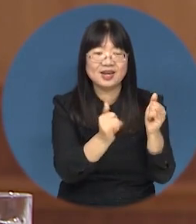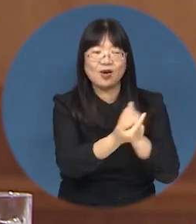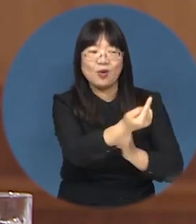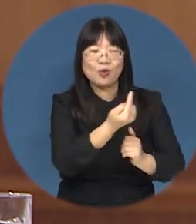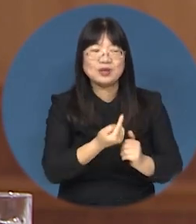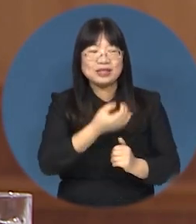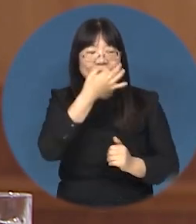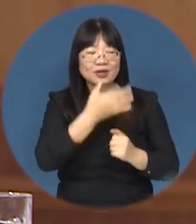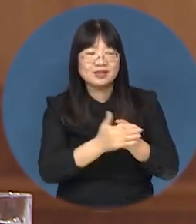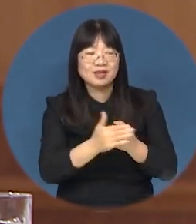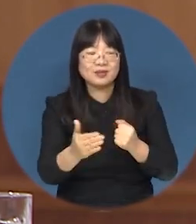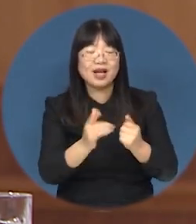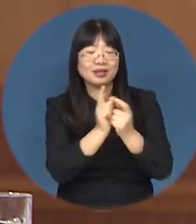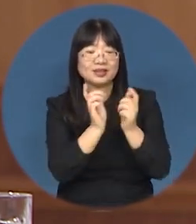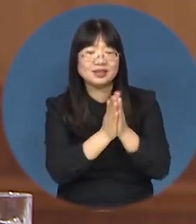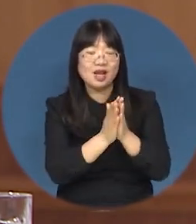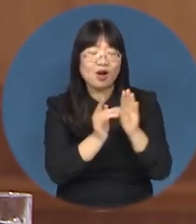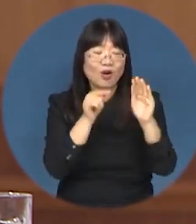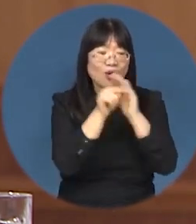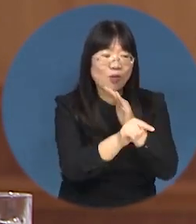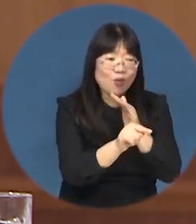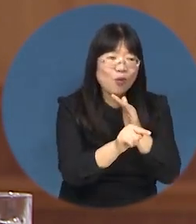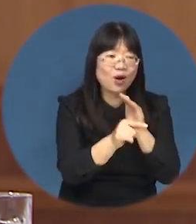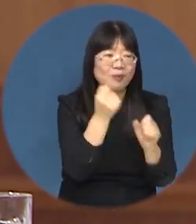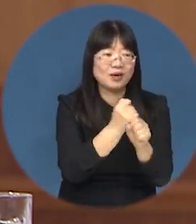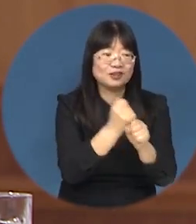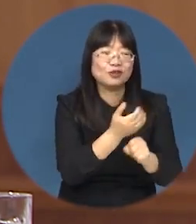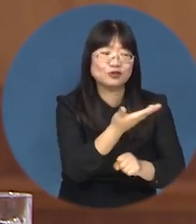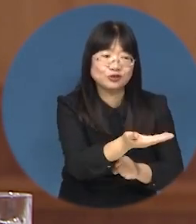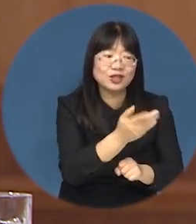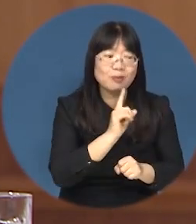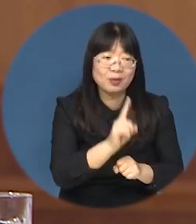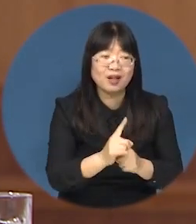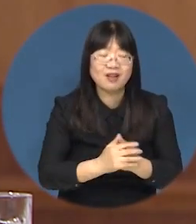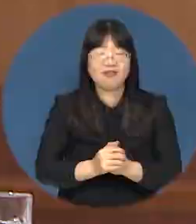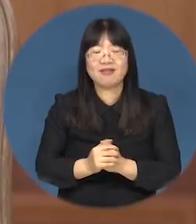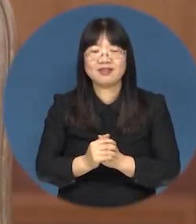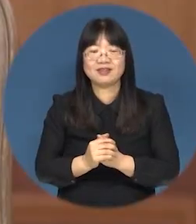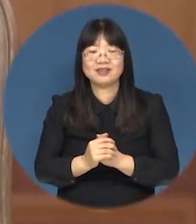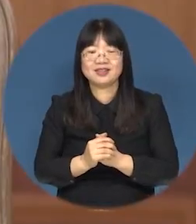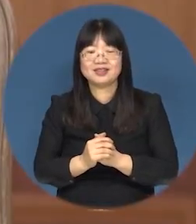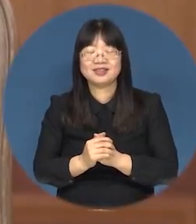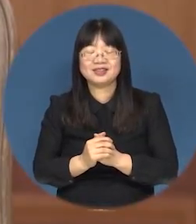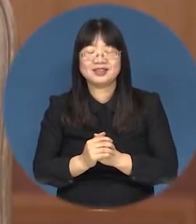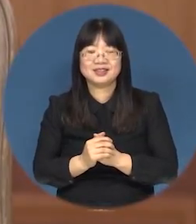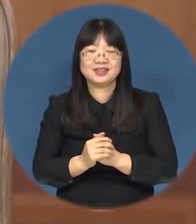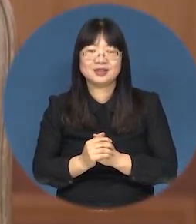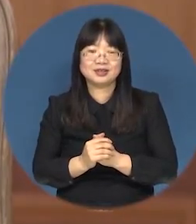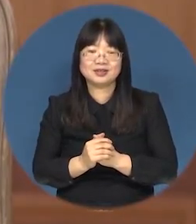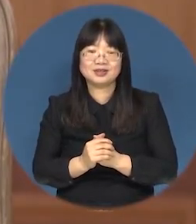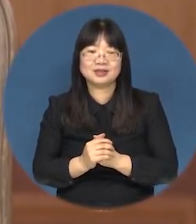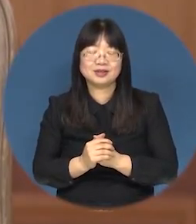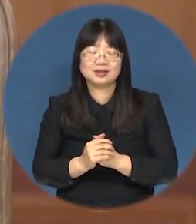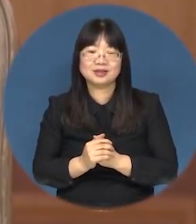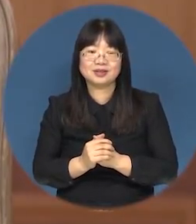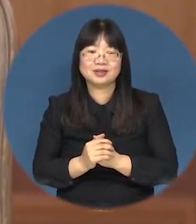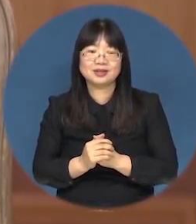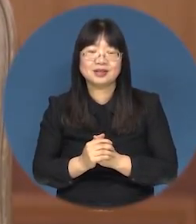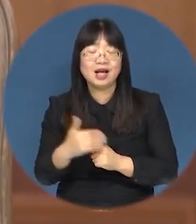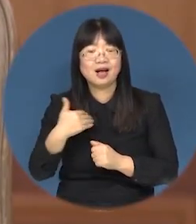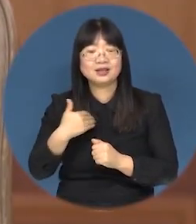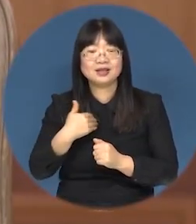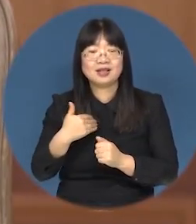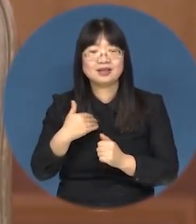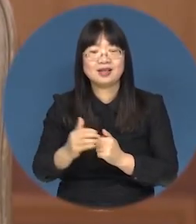찾아오기 힘들어서 직접 찾아가서 맞춤형으로 해주기도 한다고요. 네. 아, 그분들은 이제